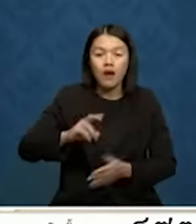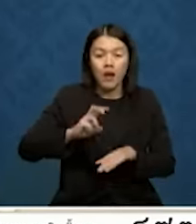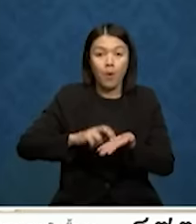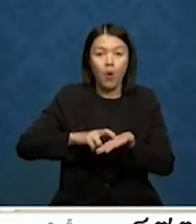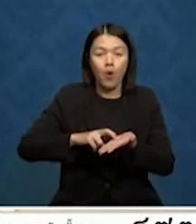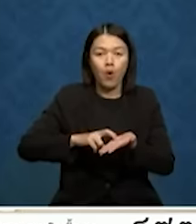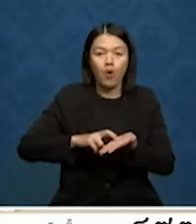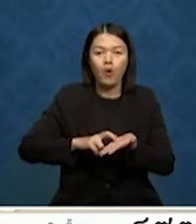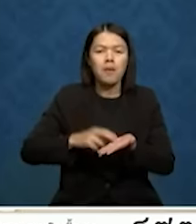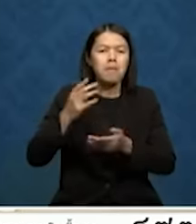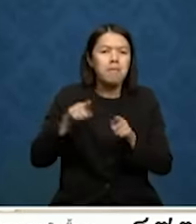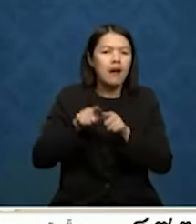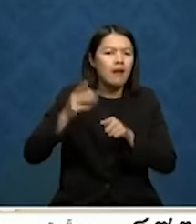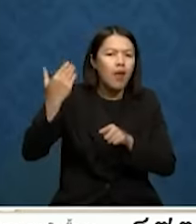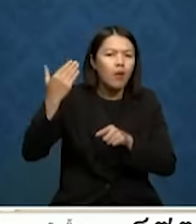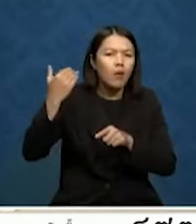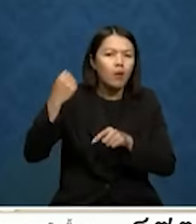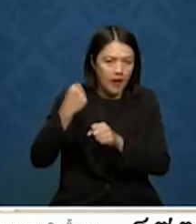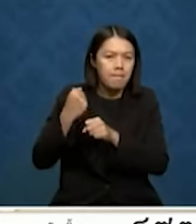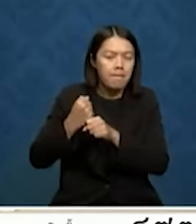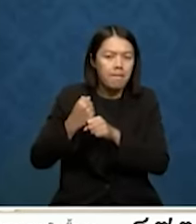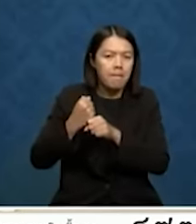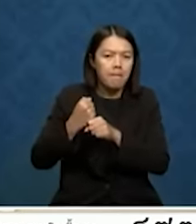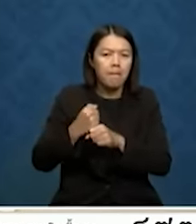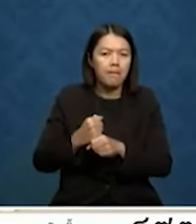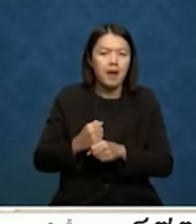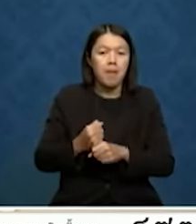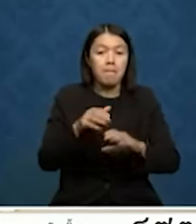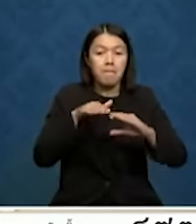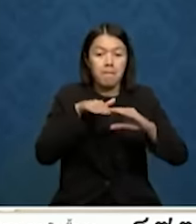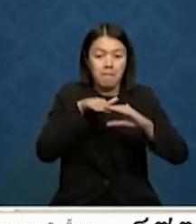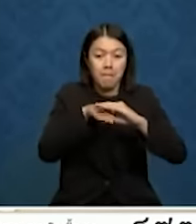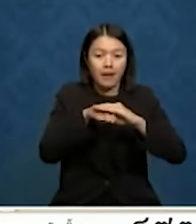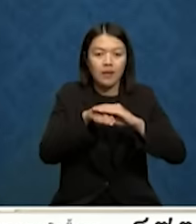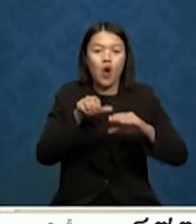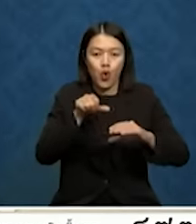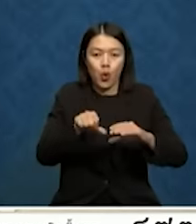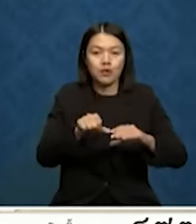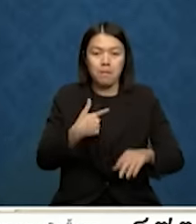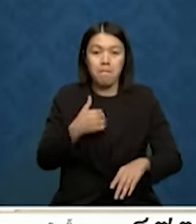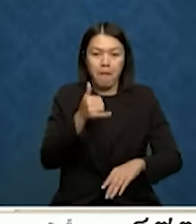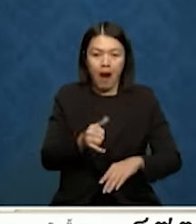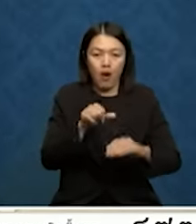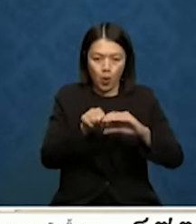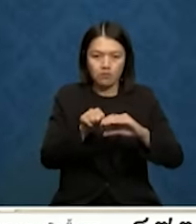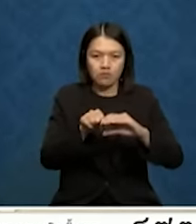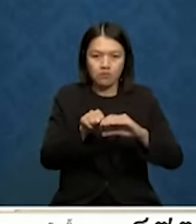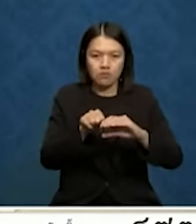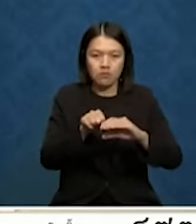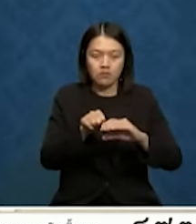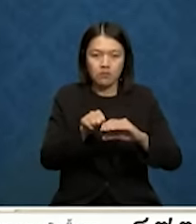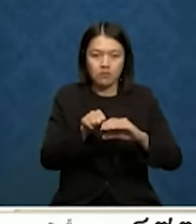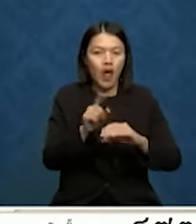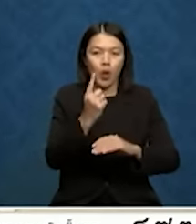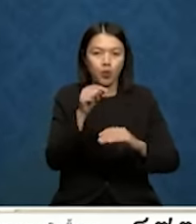ช้วิธีที่เราเคยปฏิบัติมานะครับคือใช้วิธีเสียบบัตรกดปุ่มแสดงตนแสดงตนอย่